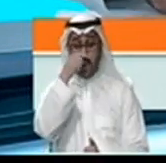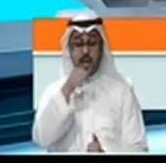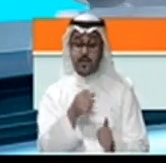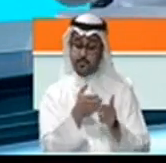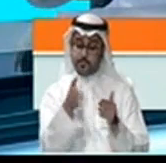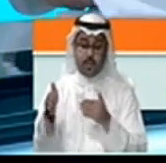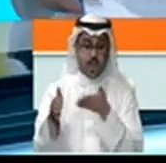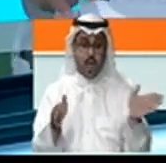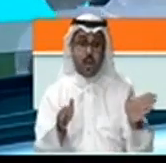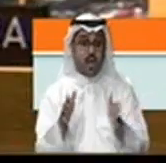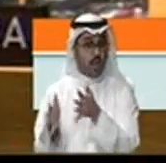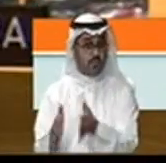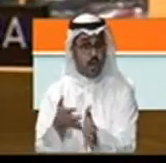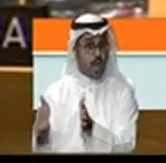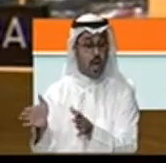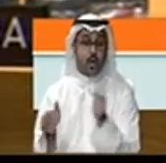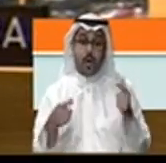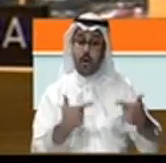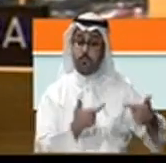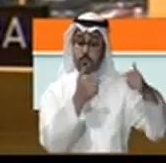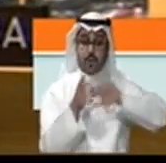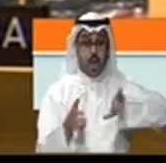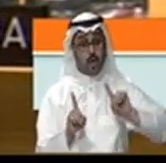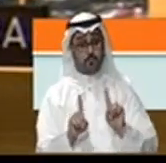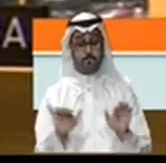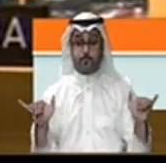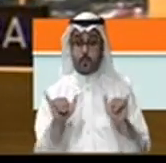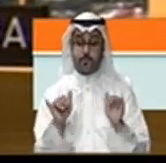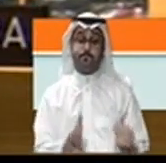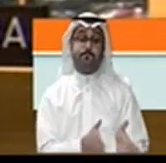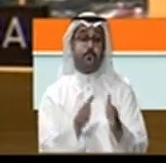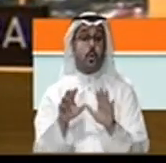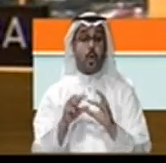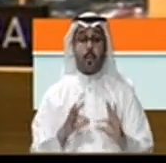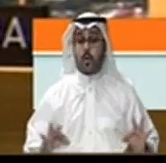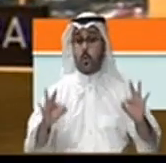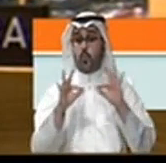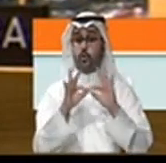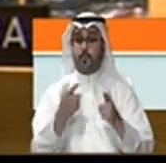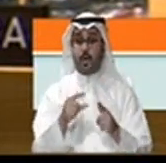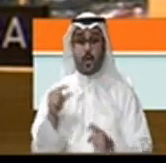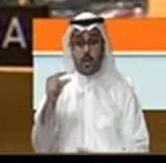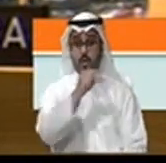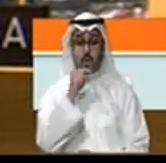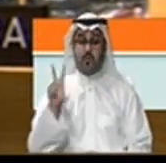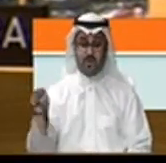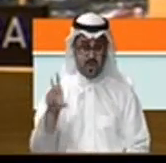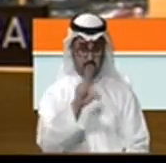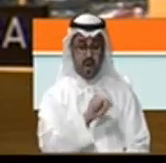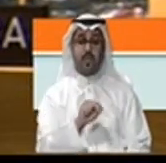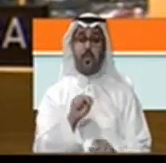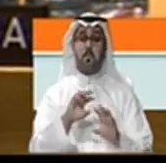الوسائل والأشكال. إننا نأمل في أن يتحد المجتمع الدولي في إدانته للمتمردين الذين ما